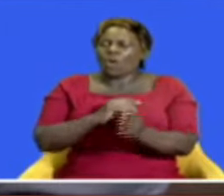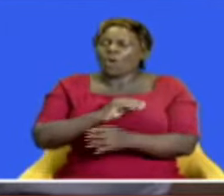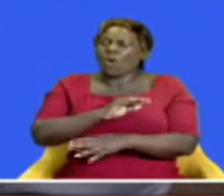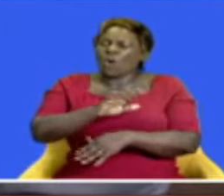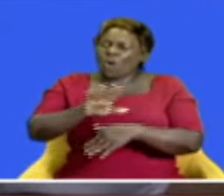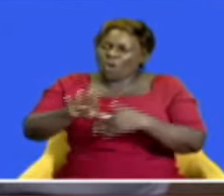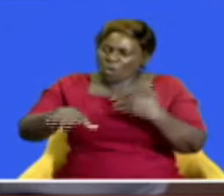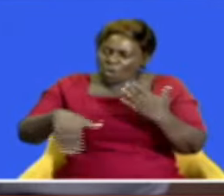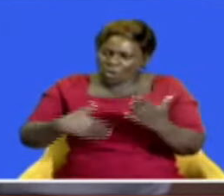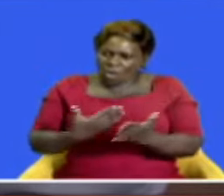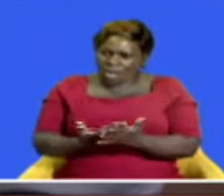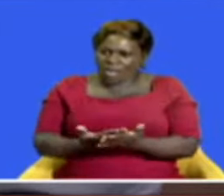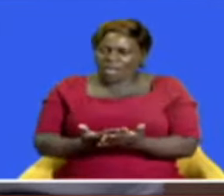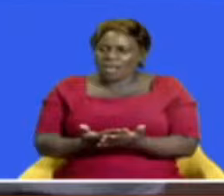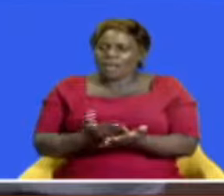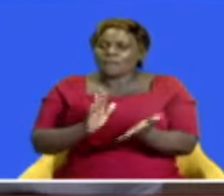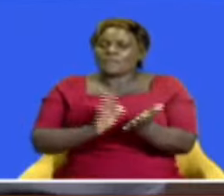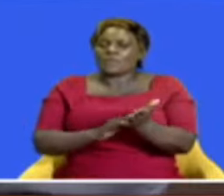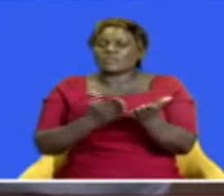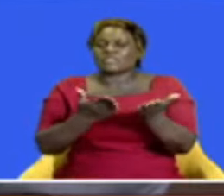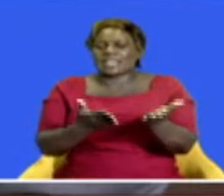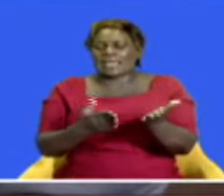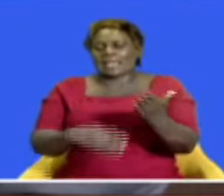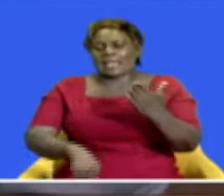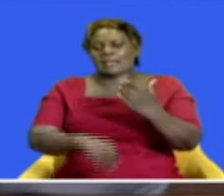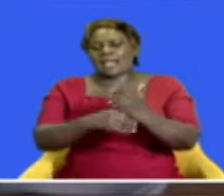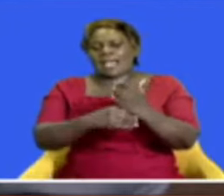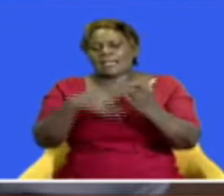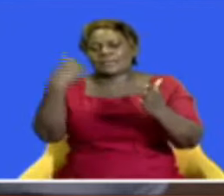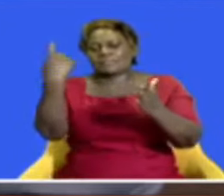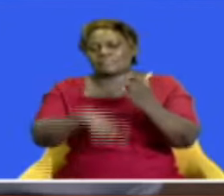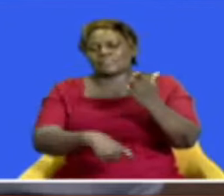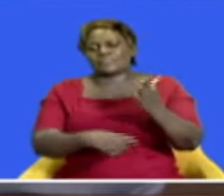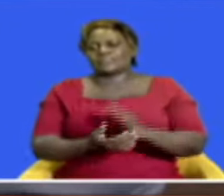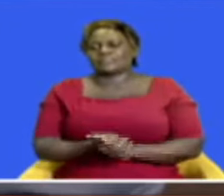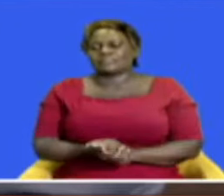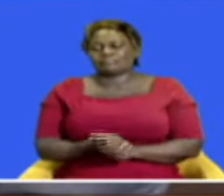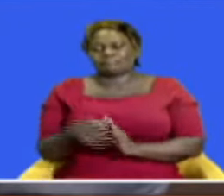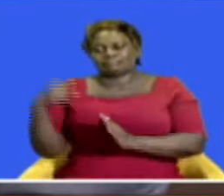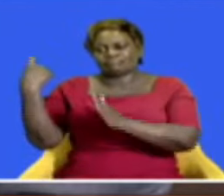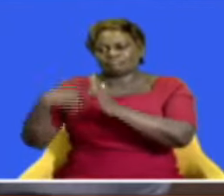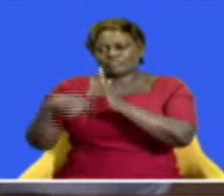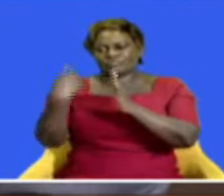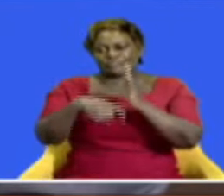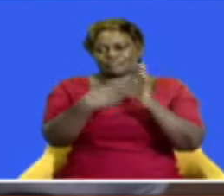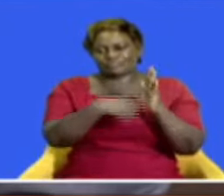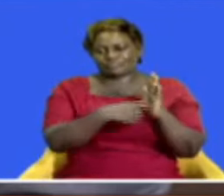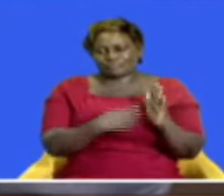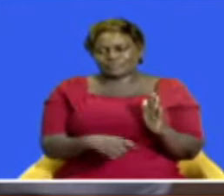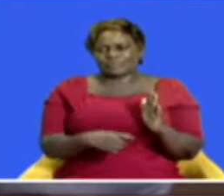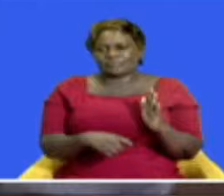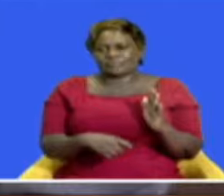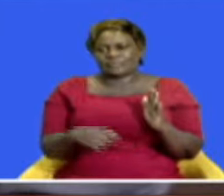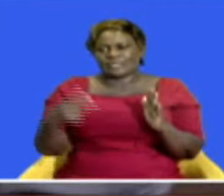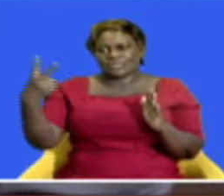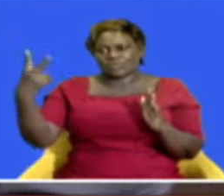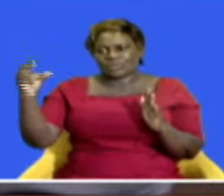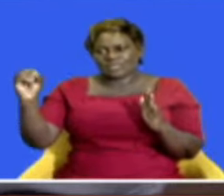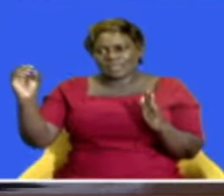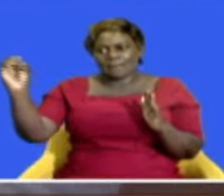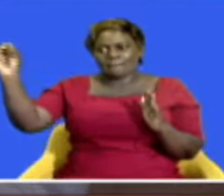kwa haya mapendekezo zimeweza kupendekezwa kwamba ziweze kuwekewa ushuru wa